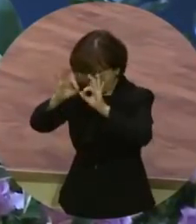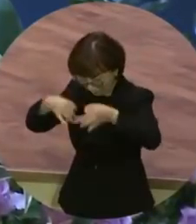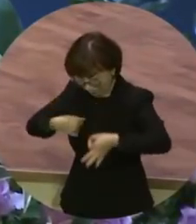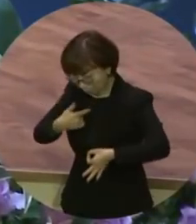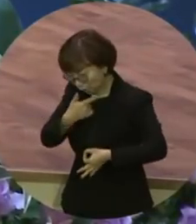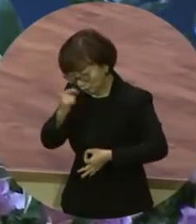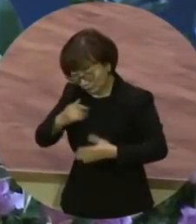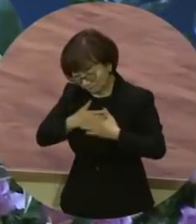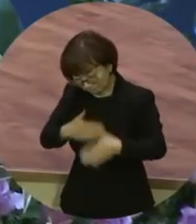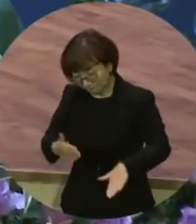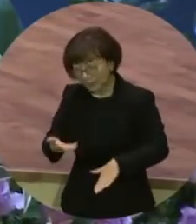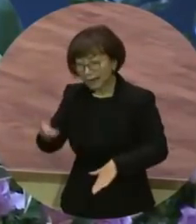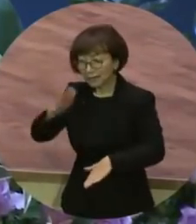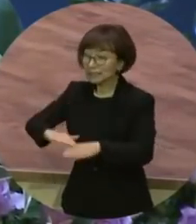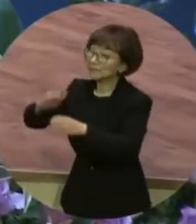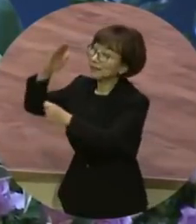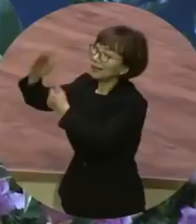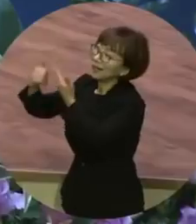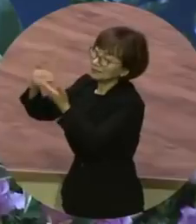이토록 사랑하시는구나.